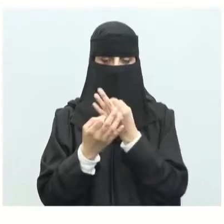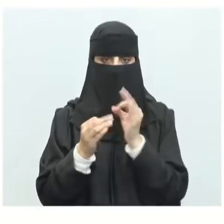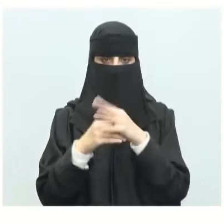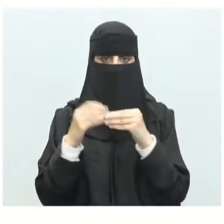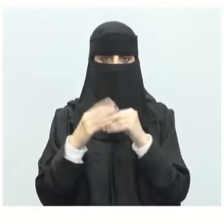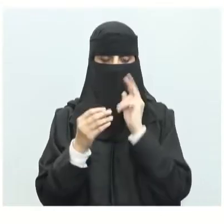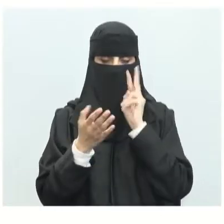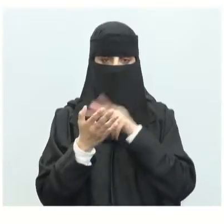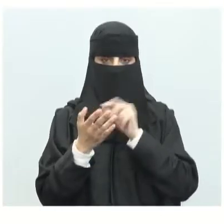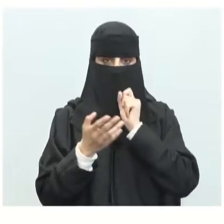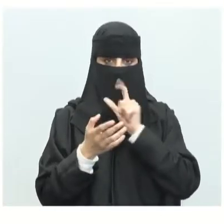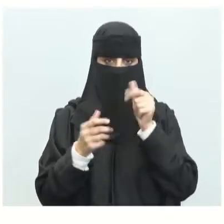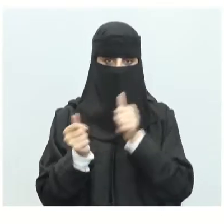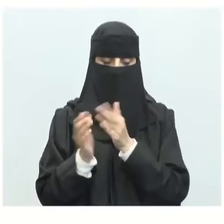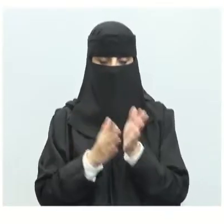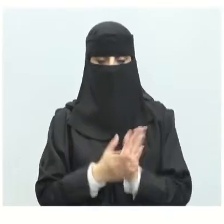الجهريه